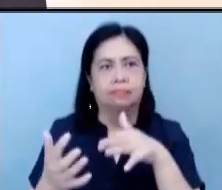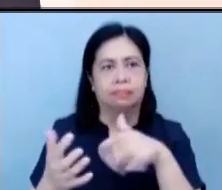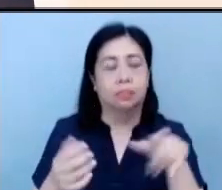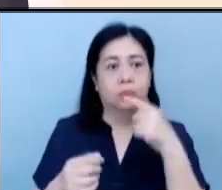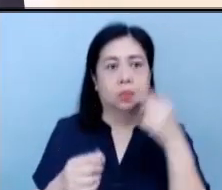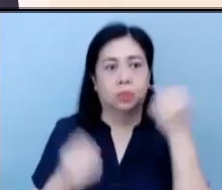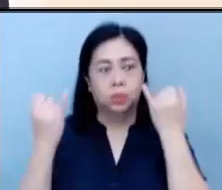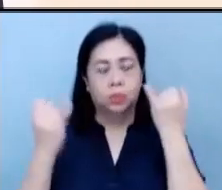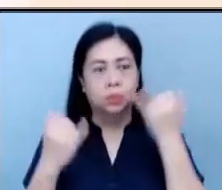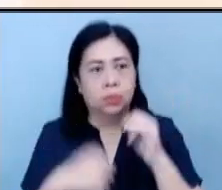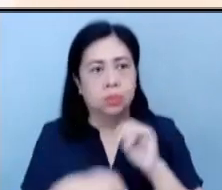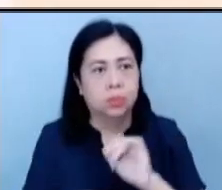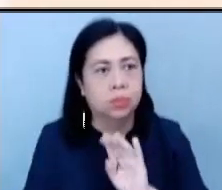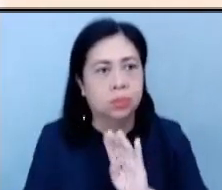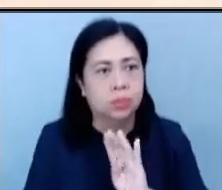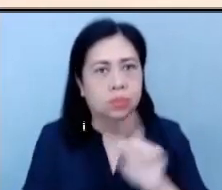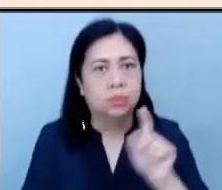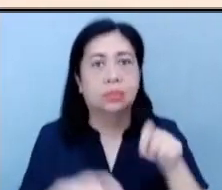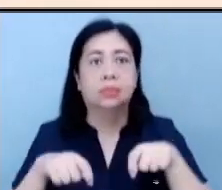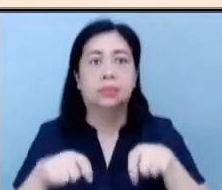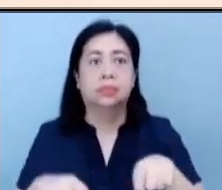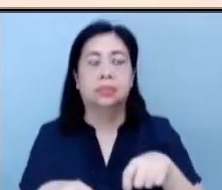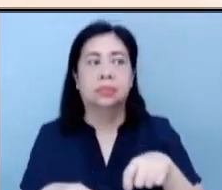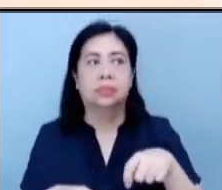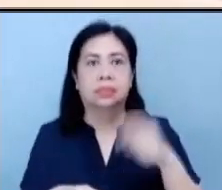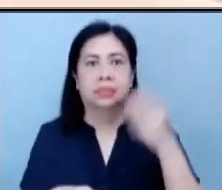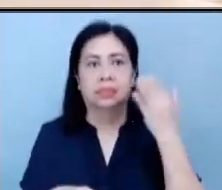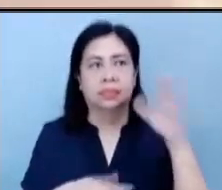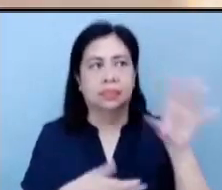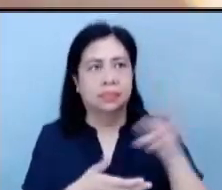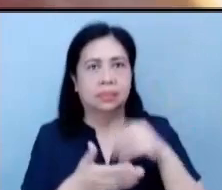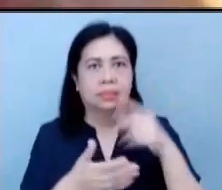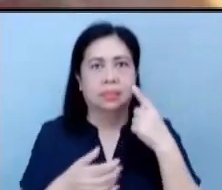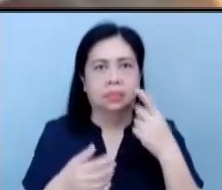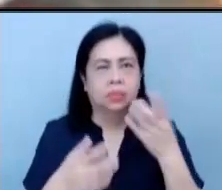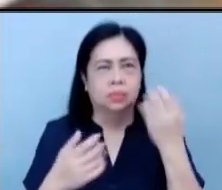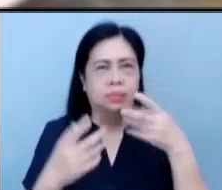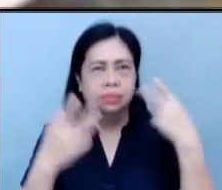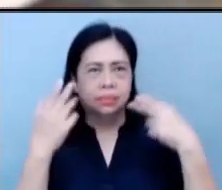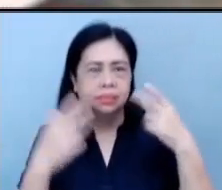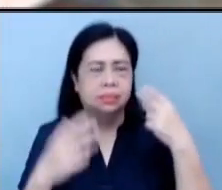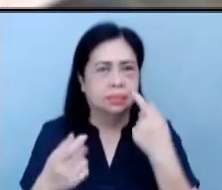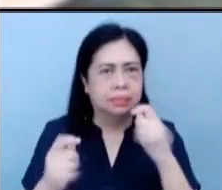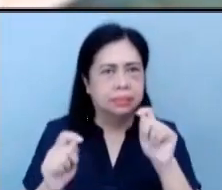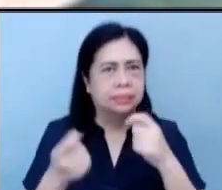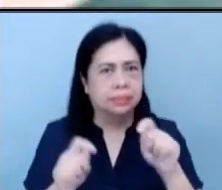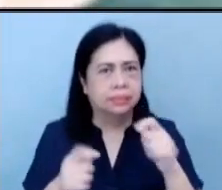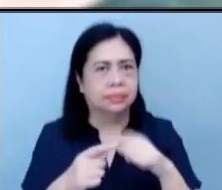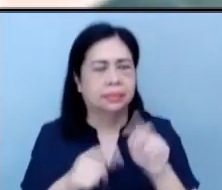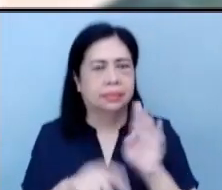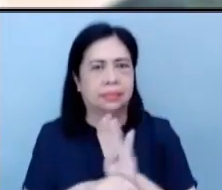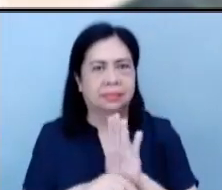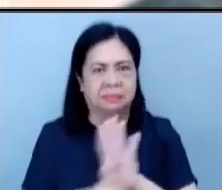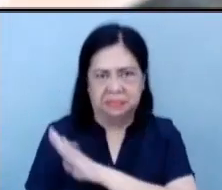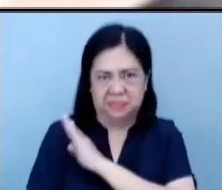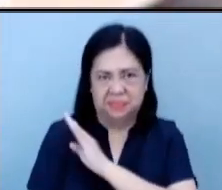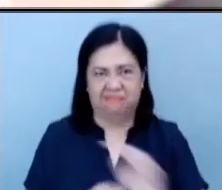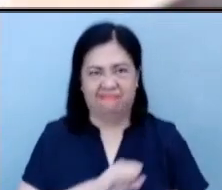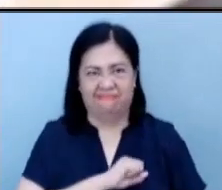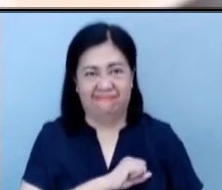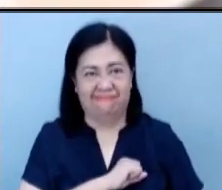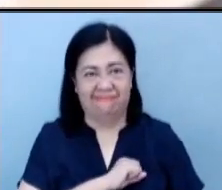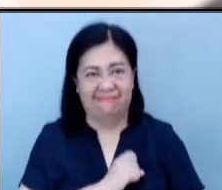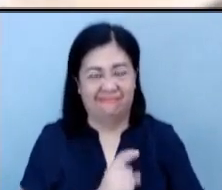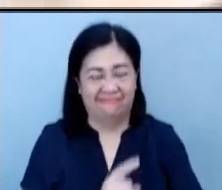business yung nakita mo sa Taytay. Nagmagaling-magaling ako, kahit hindi ako marunong. Pasok mo ako dyan. Minsan sa business, lakasan lang din talaga ng loob, no? Meron